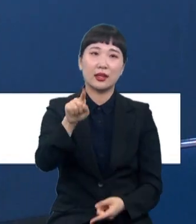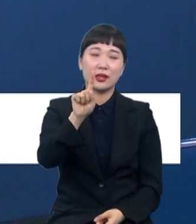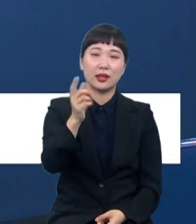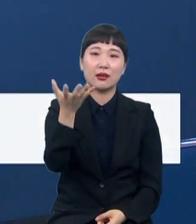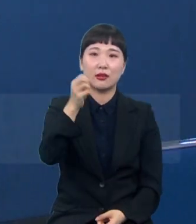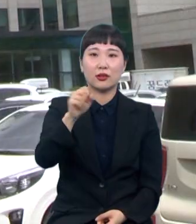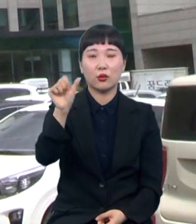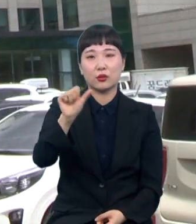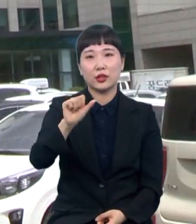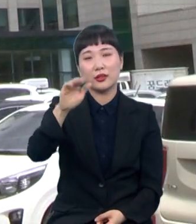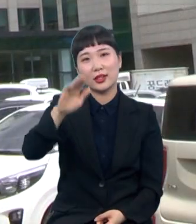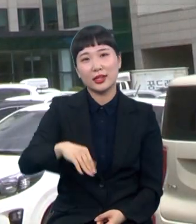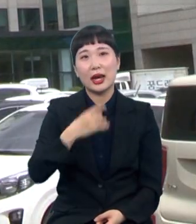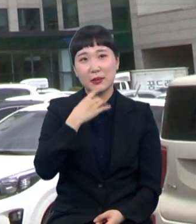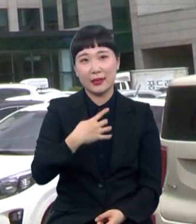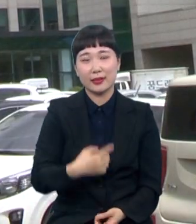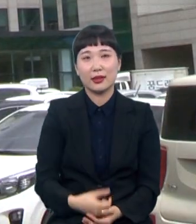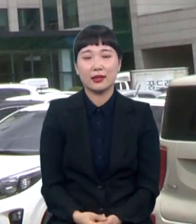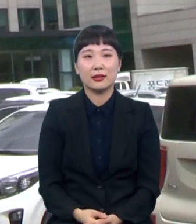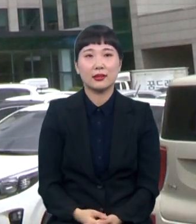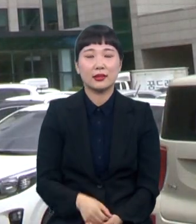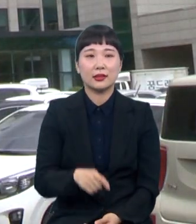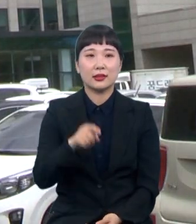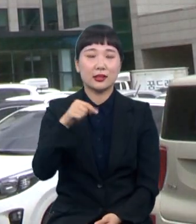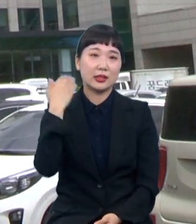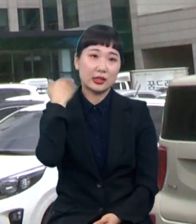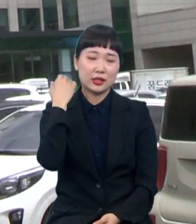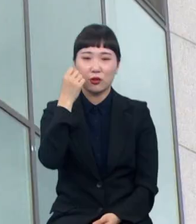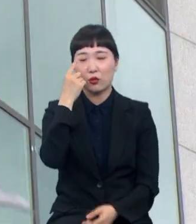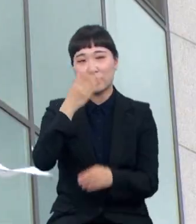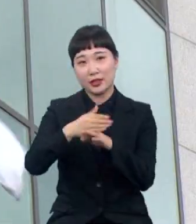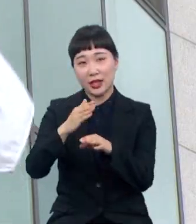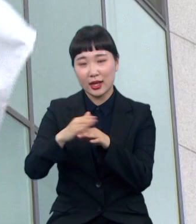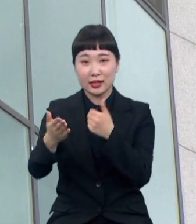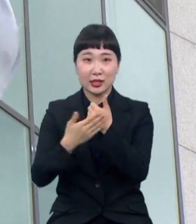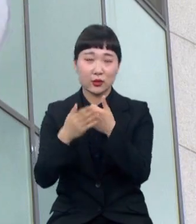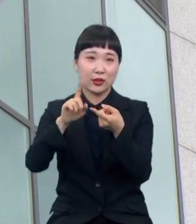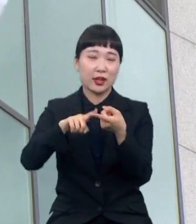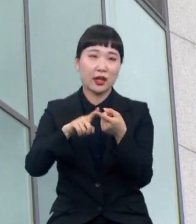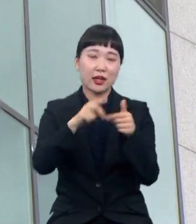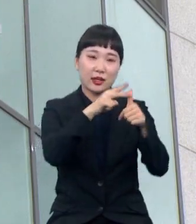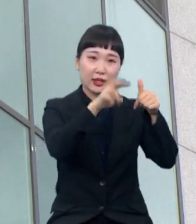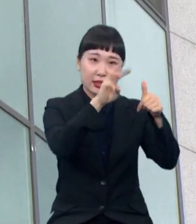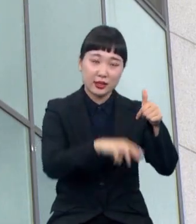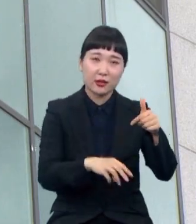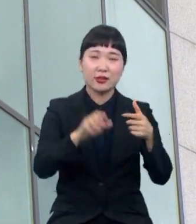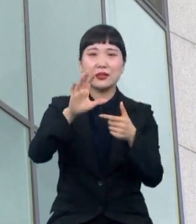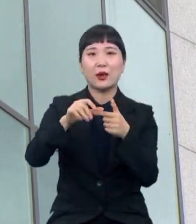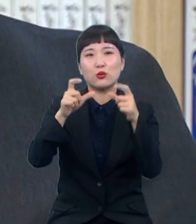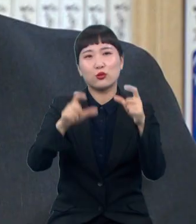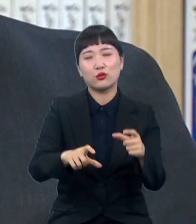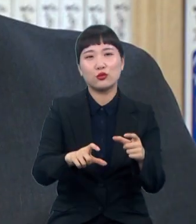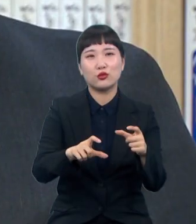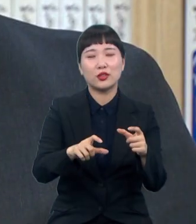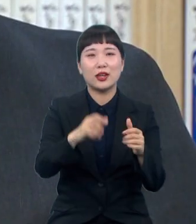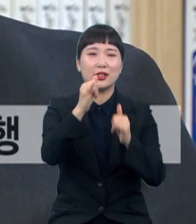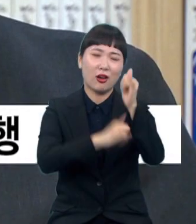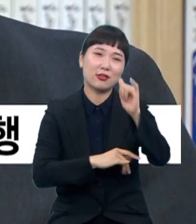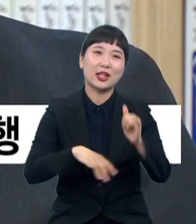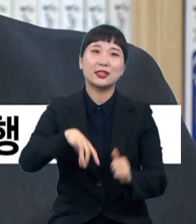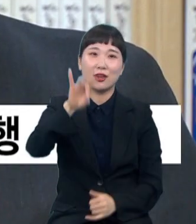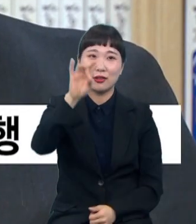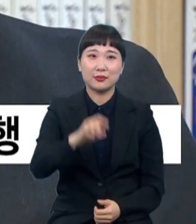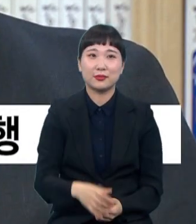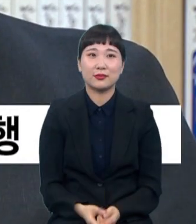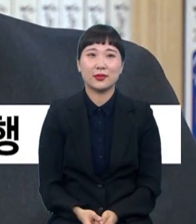되겠습니다. 신혼부부의 전월세 자금 대출 이자를 지원하는 건 인천에서 남동구가 유일합니다.